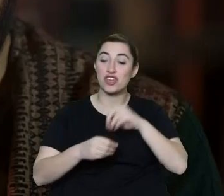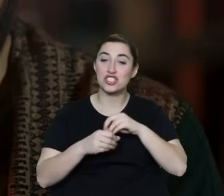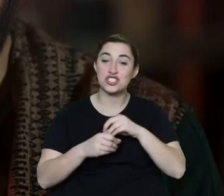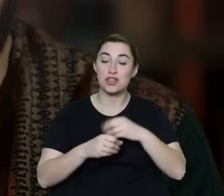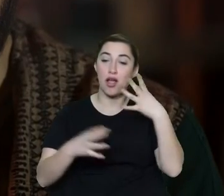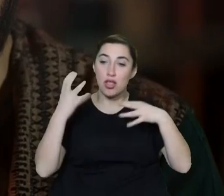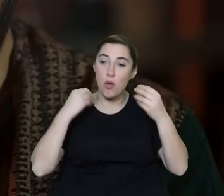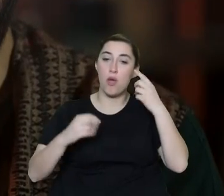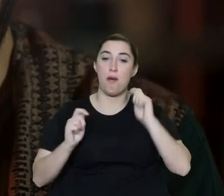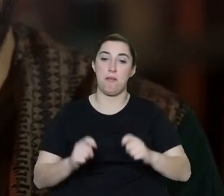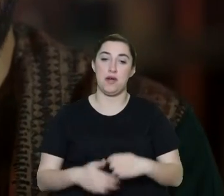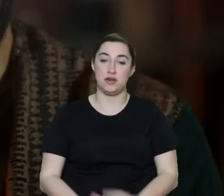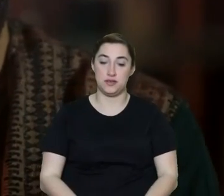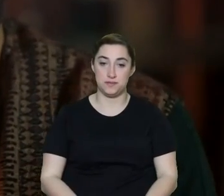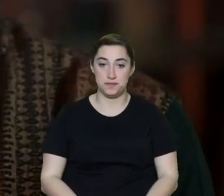pişer.